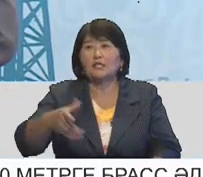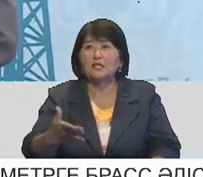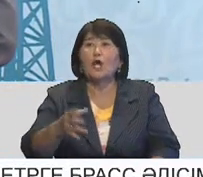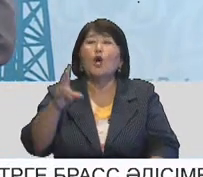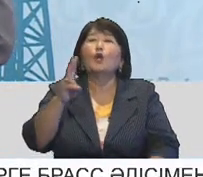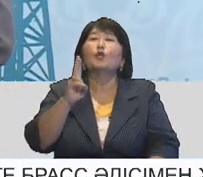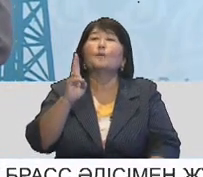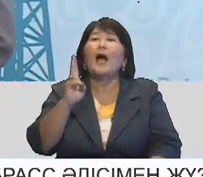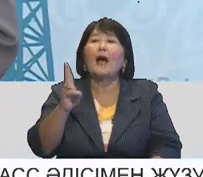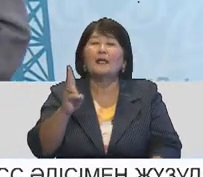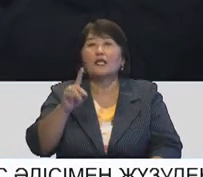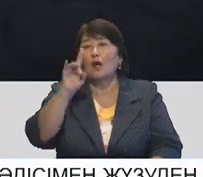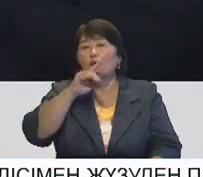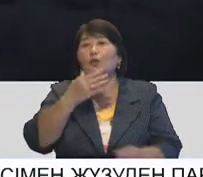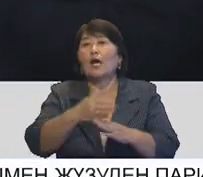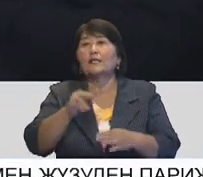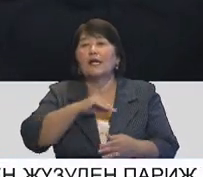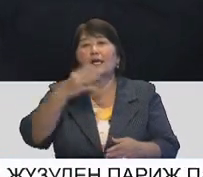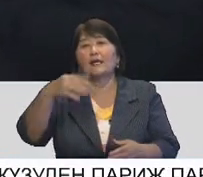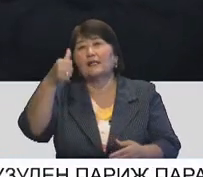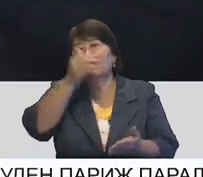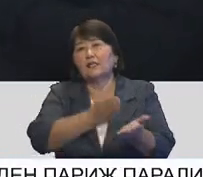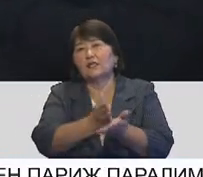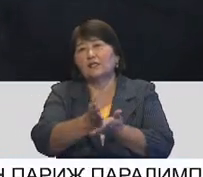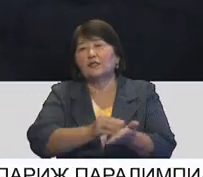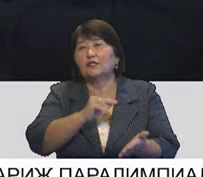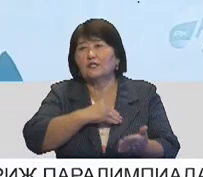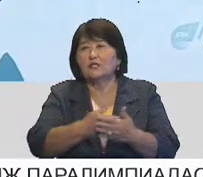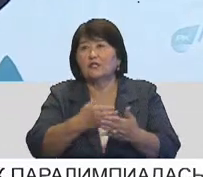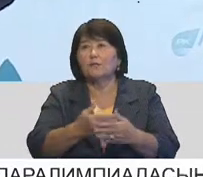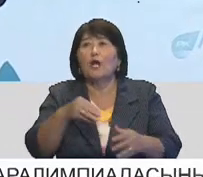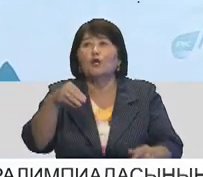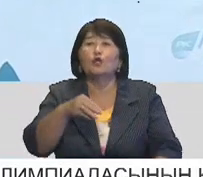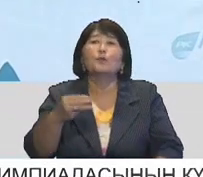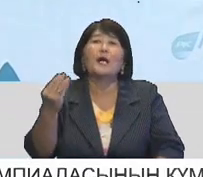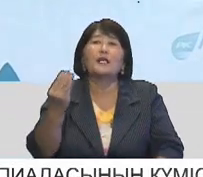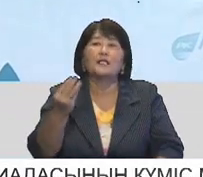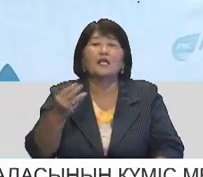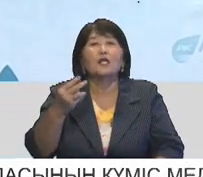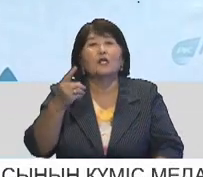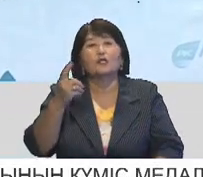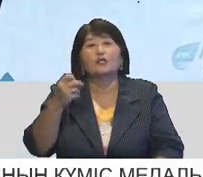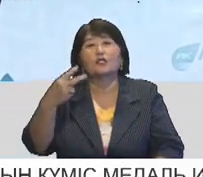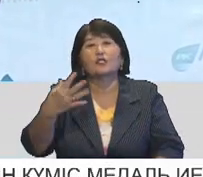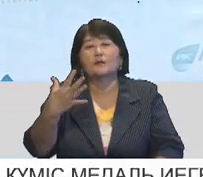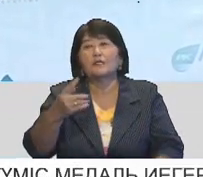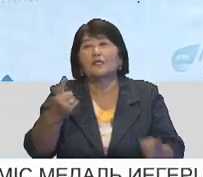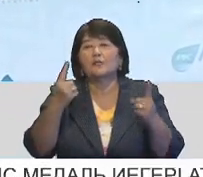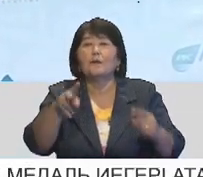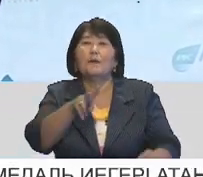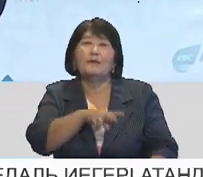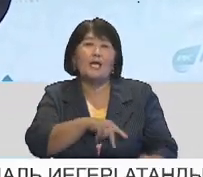Нұрмырза Қасымов пен мұнай саласында 40 жылға жуық қызмет еткен Тілеуберген Шаутай 125 жыл мерейтойлық